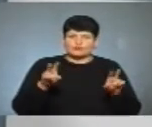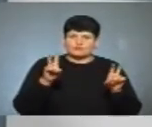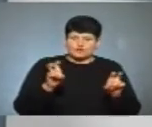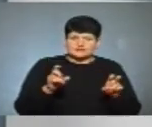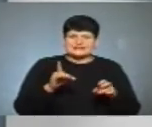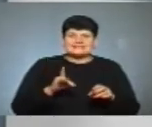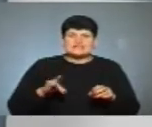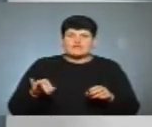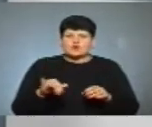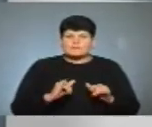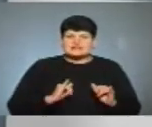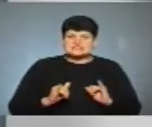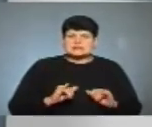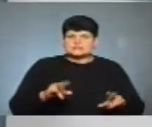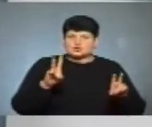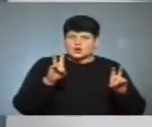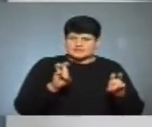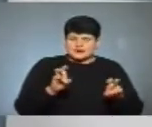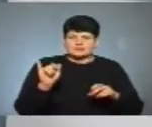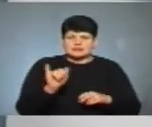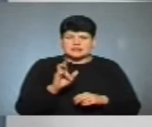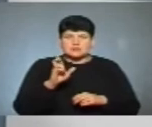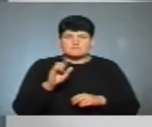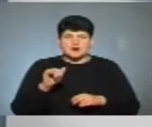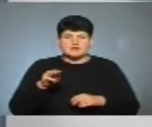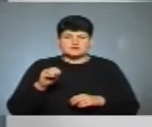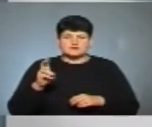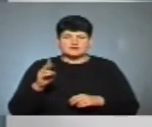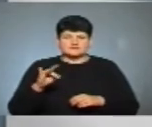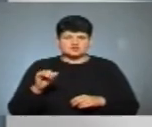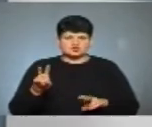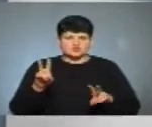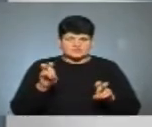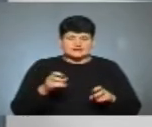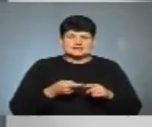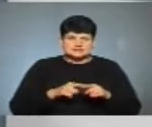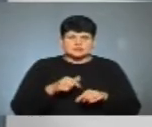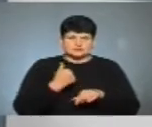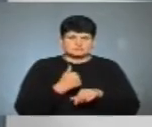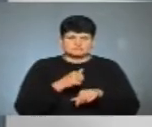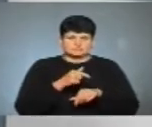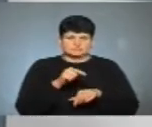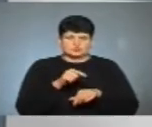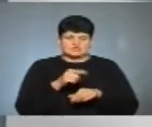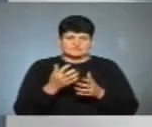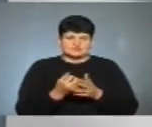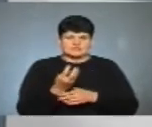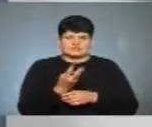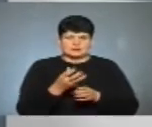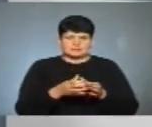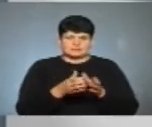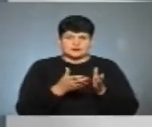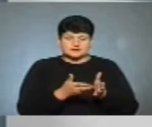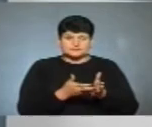Батьківщини. Тобто, внаслідок того, що саме такий віковий розподіл був, виграли ці три партії